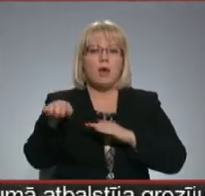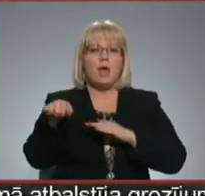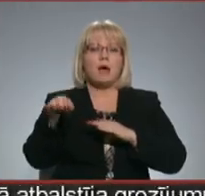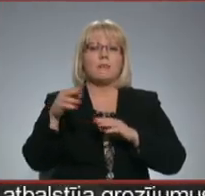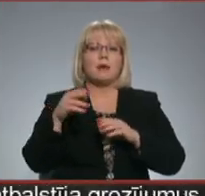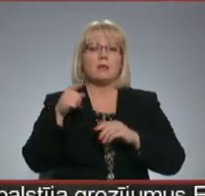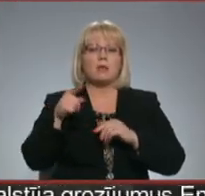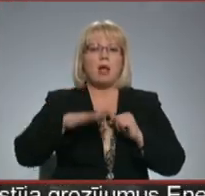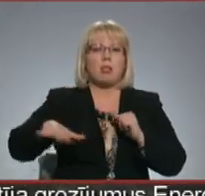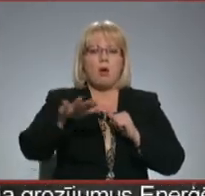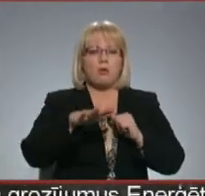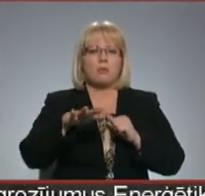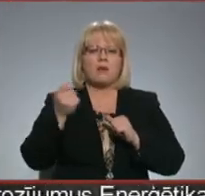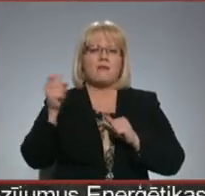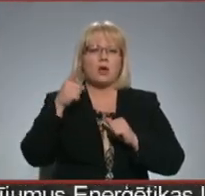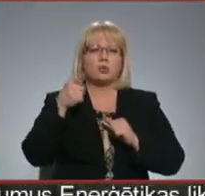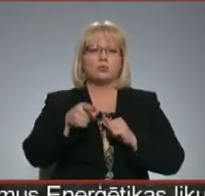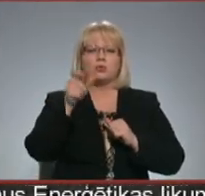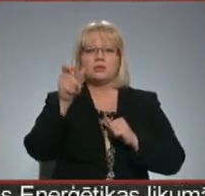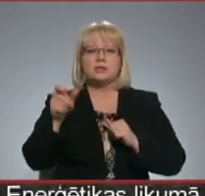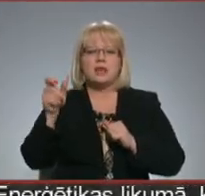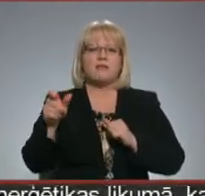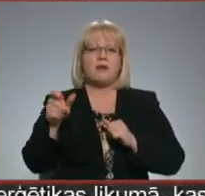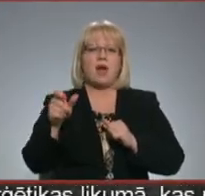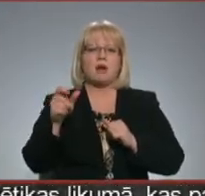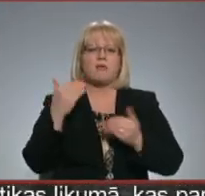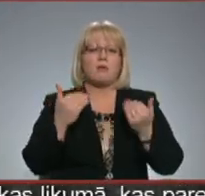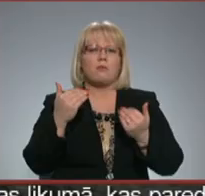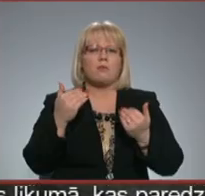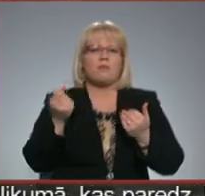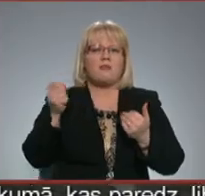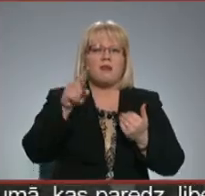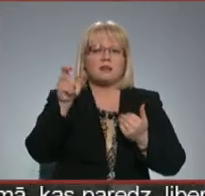tajā brīdī vairāk tūkstoši cilvēku, nu, pieci varbūt vēl vairāk,